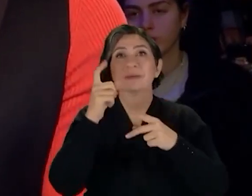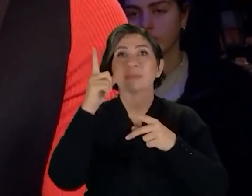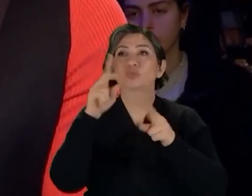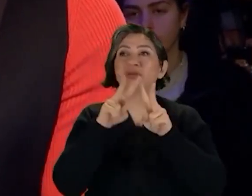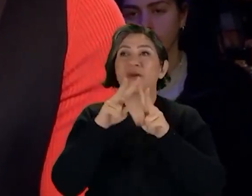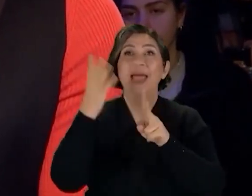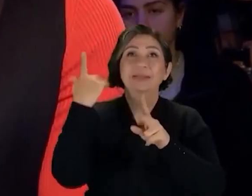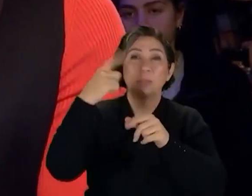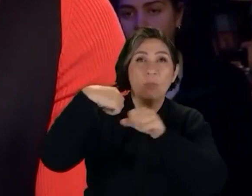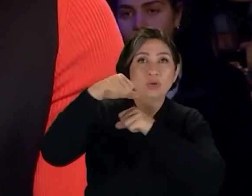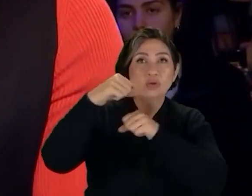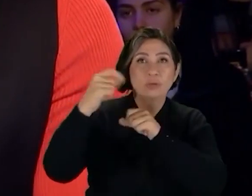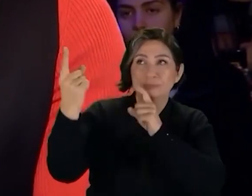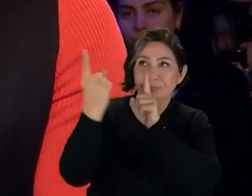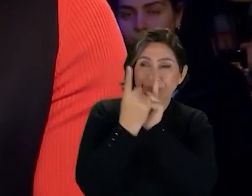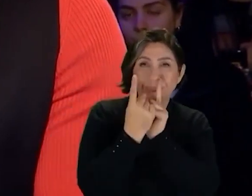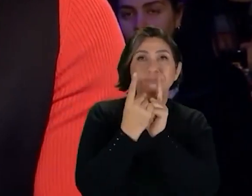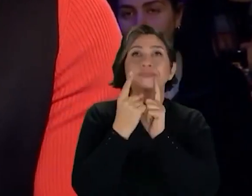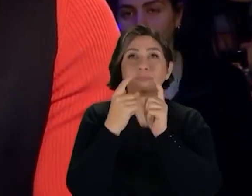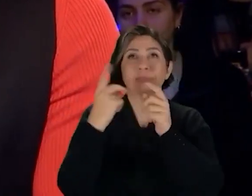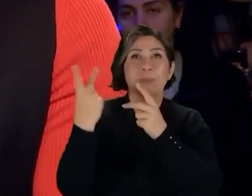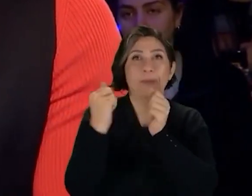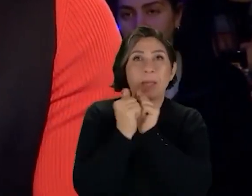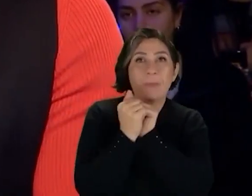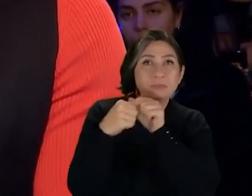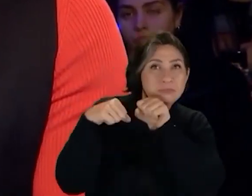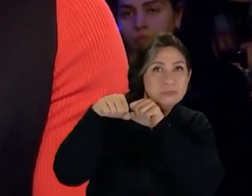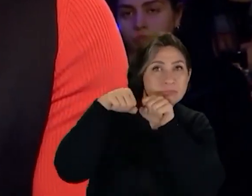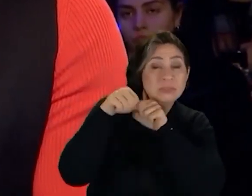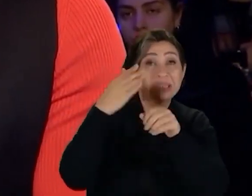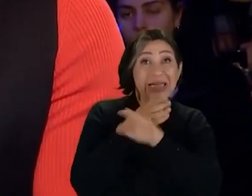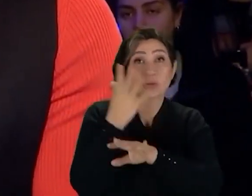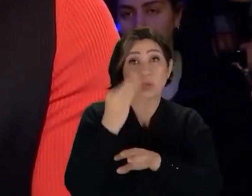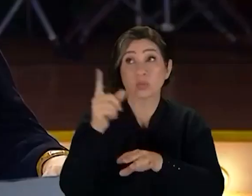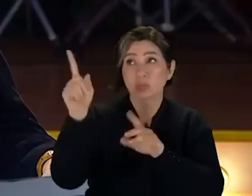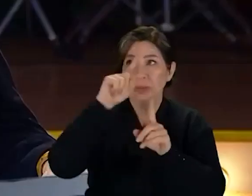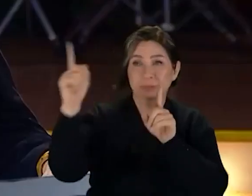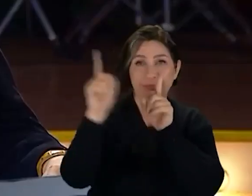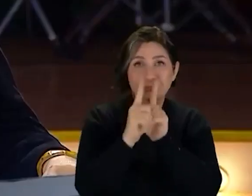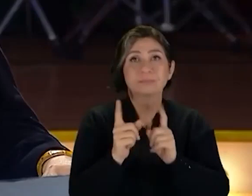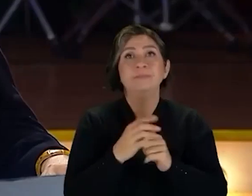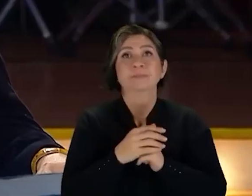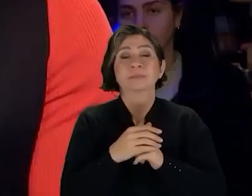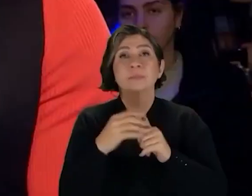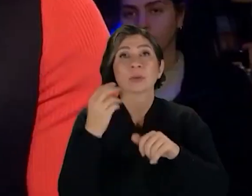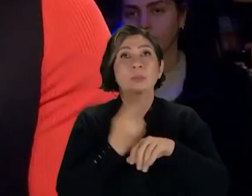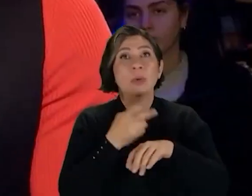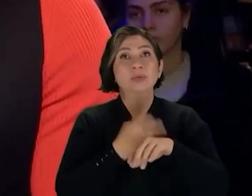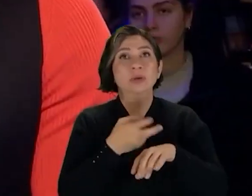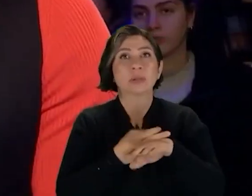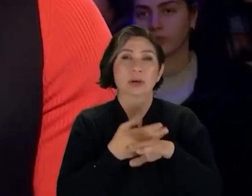Mustafa diye bir kardeşim eski bir boksör ağır siklet boksörü arkadaşımız oynadı gerçekçi olsun diye oyun oynattık maşallah